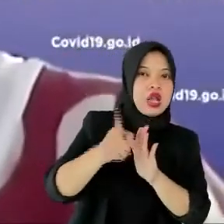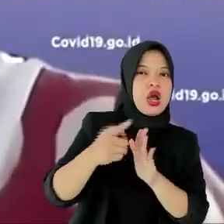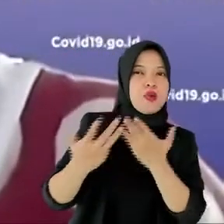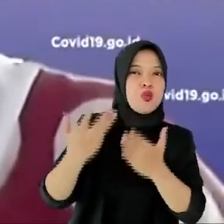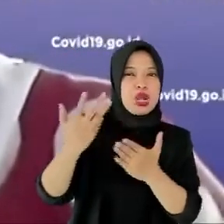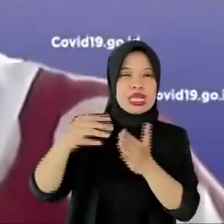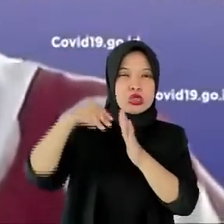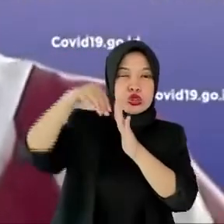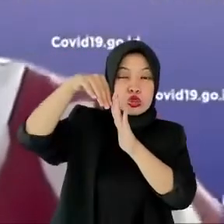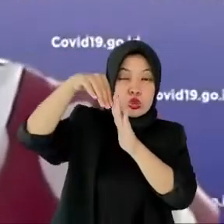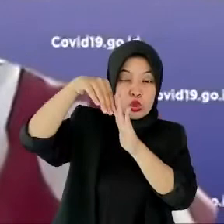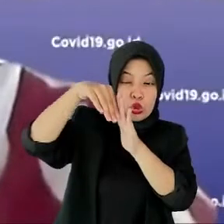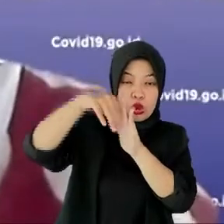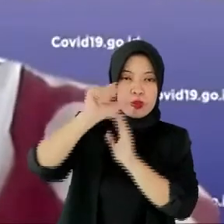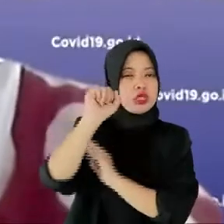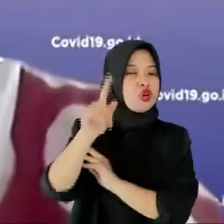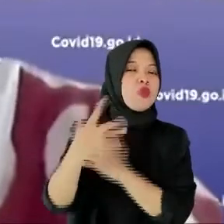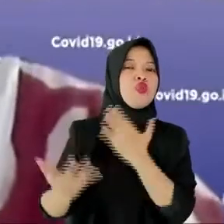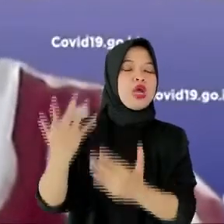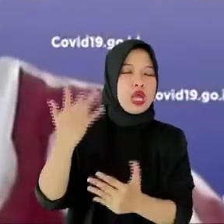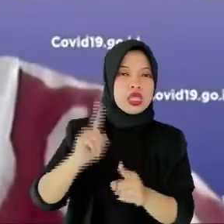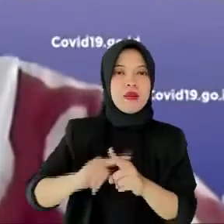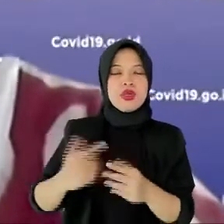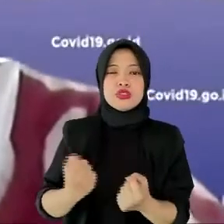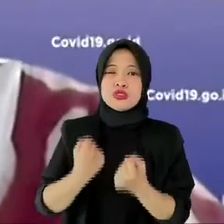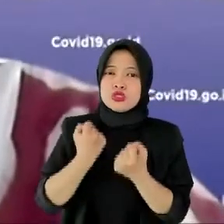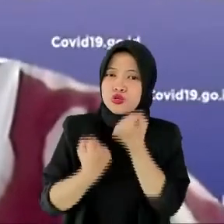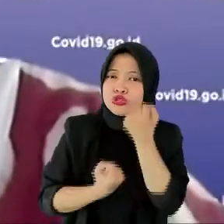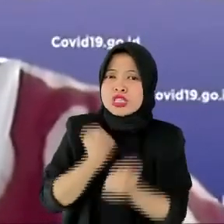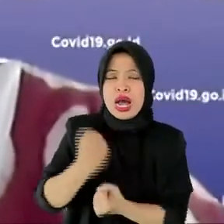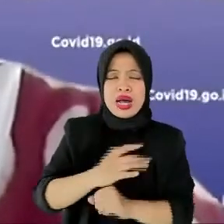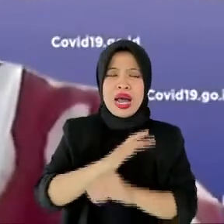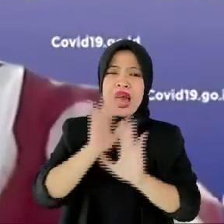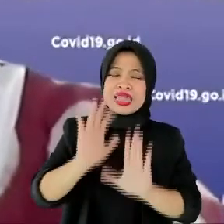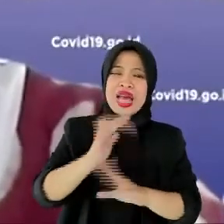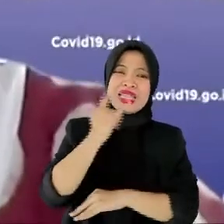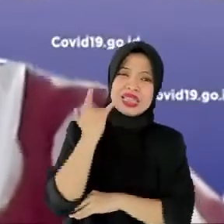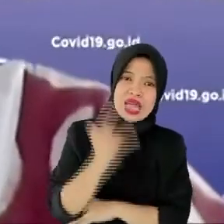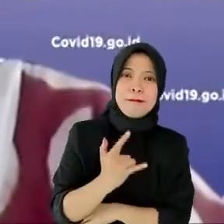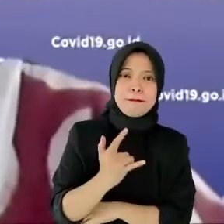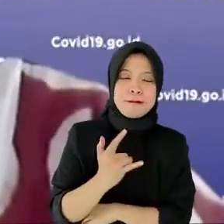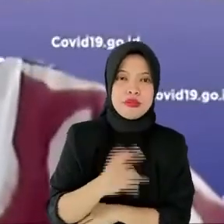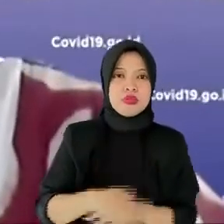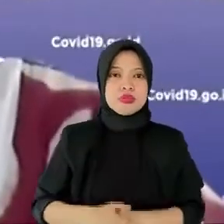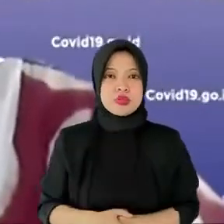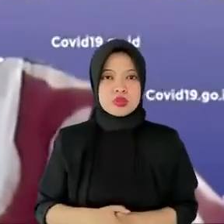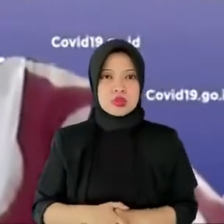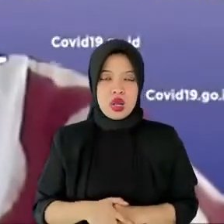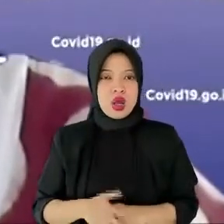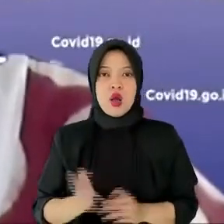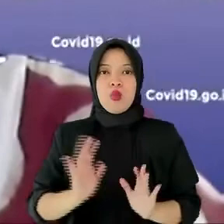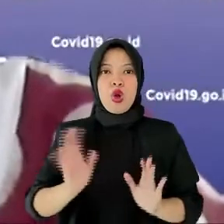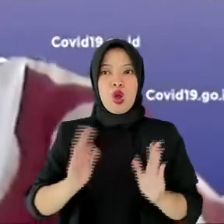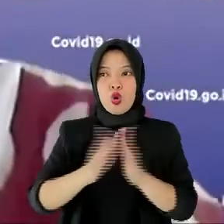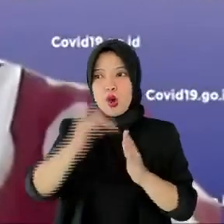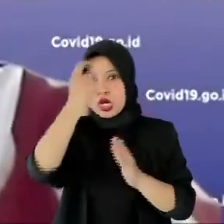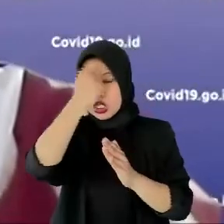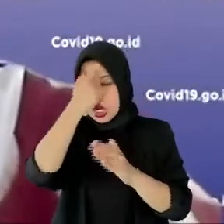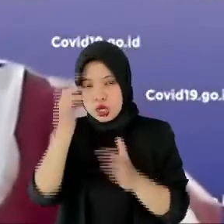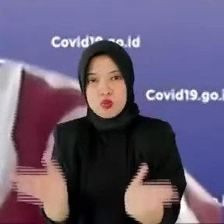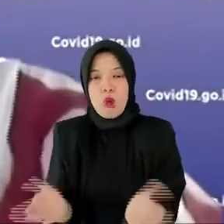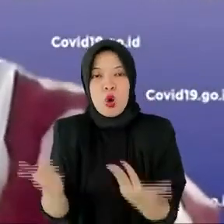besok sudah agak mulai turun ya. Tapi tetap saja semua harus berhati-hati. Tapi satu lagi juga tadi, bukan yang dikejar adalah bikin rumah